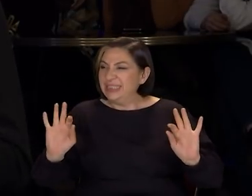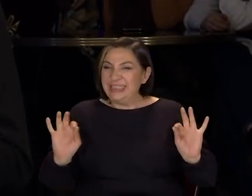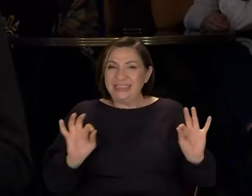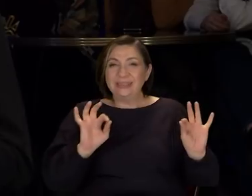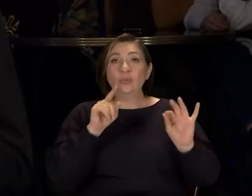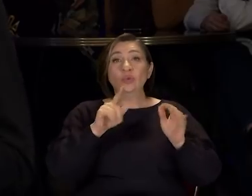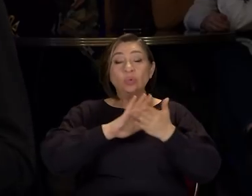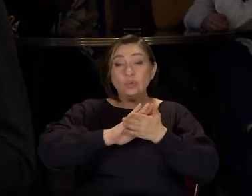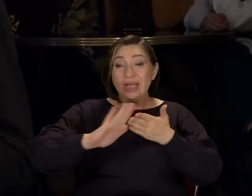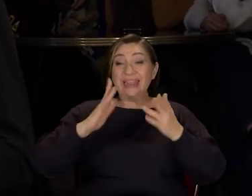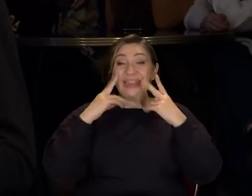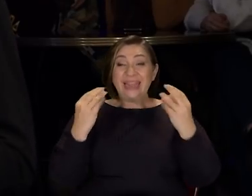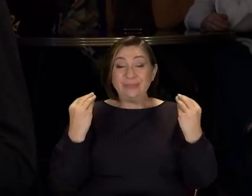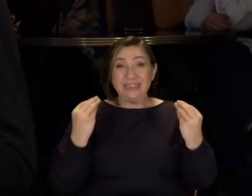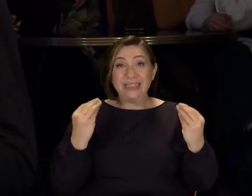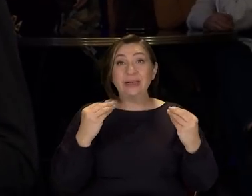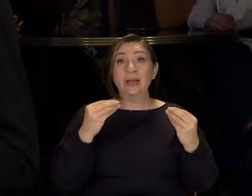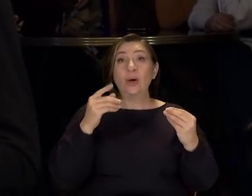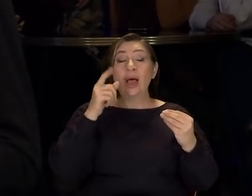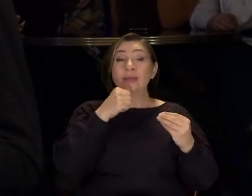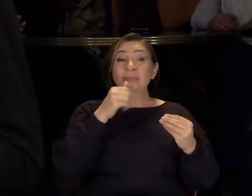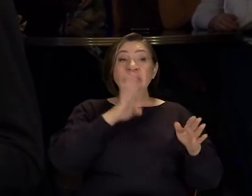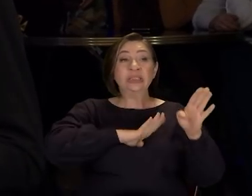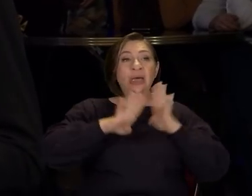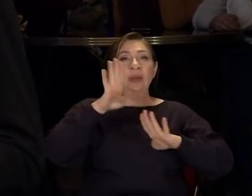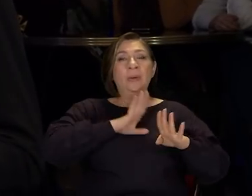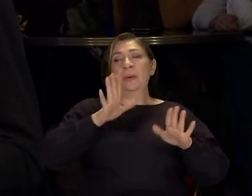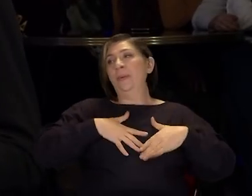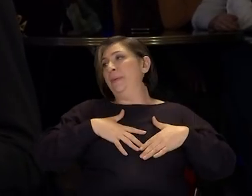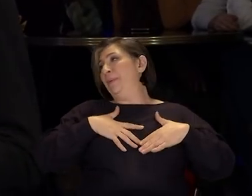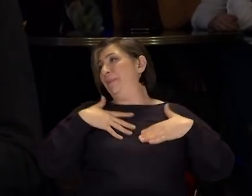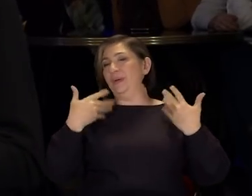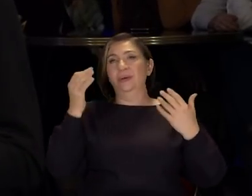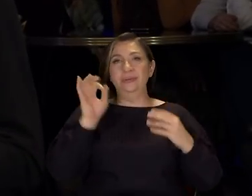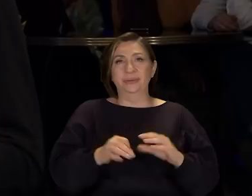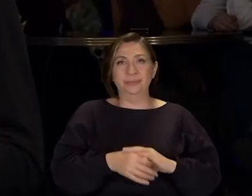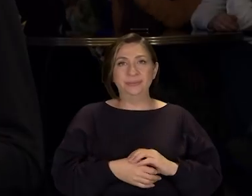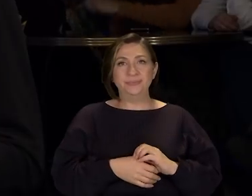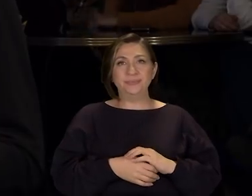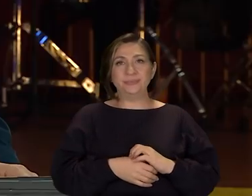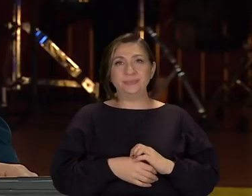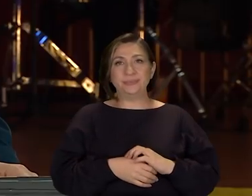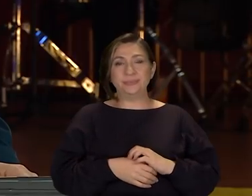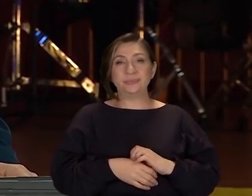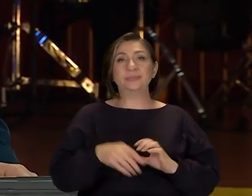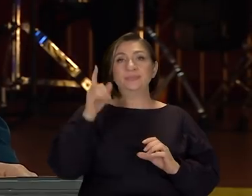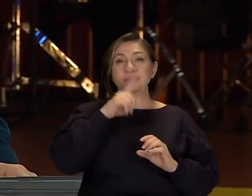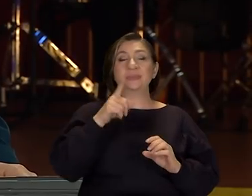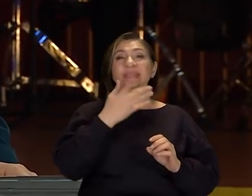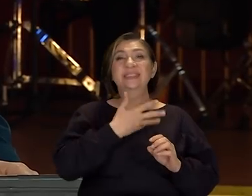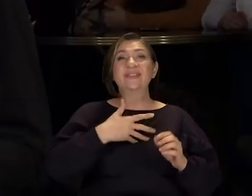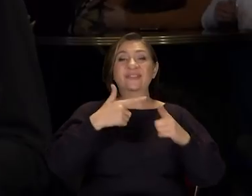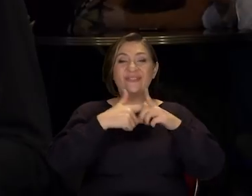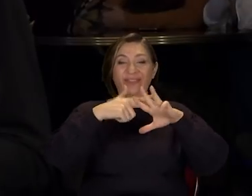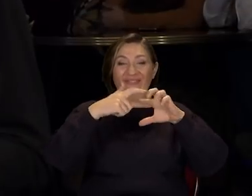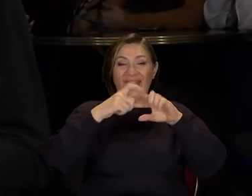bu tertip, düzen ve titizlikten mütevellit adamın şikayetleri var bununla alakalı olan. Dolayısıyla onu sevgili Ferdi